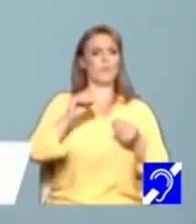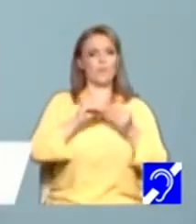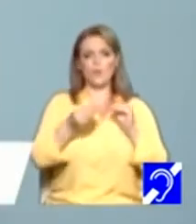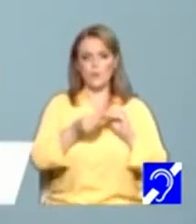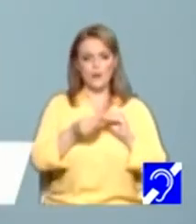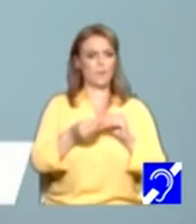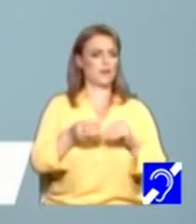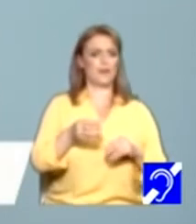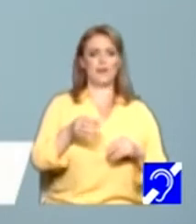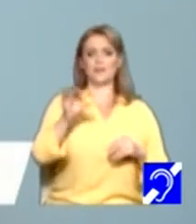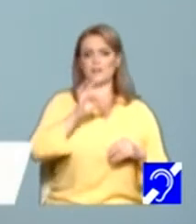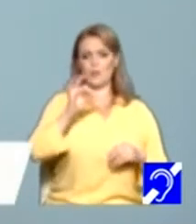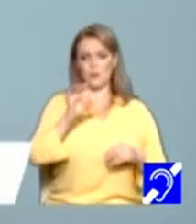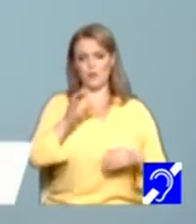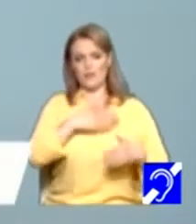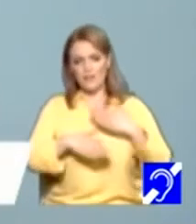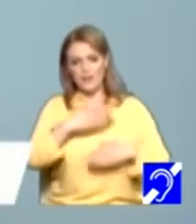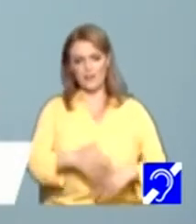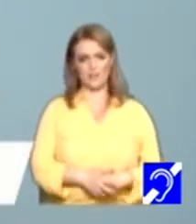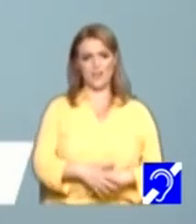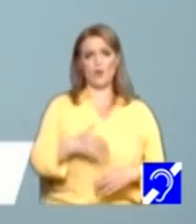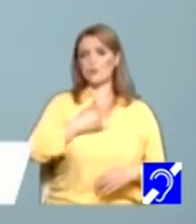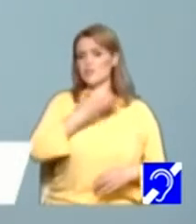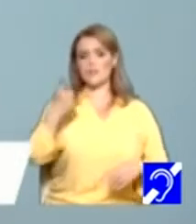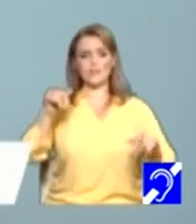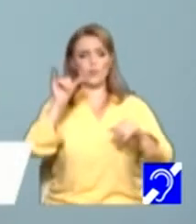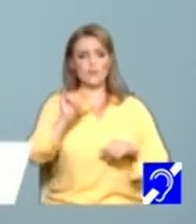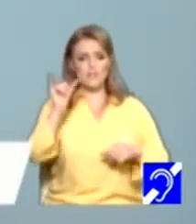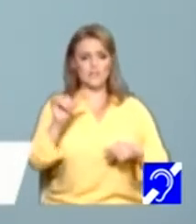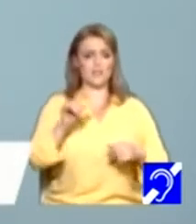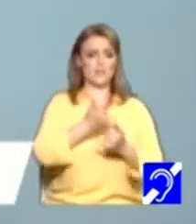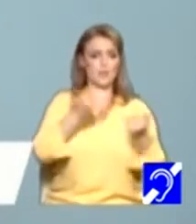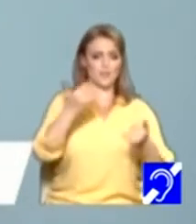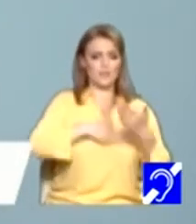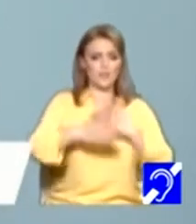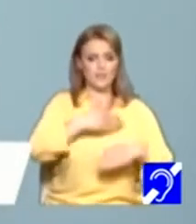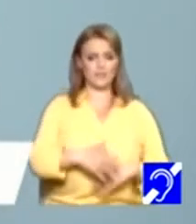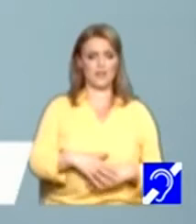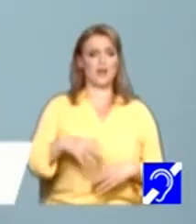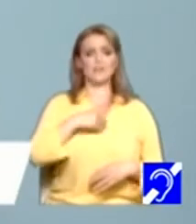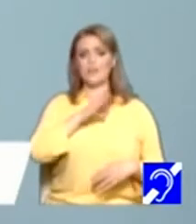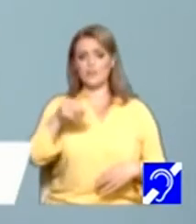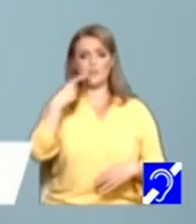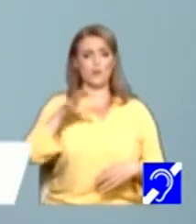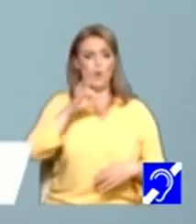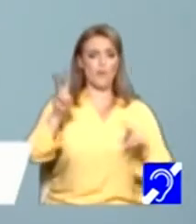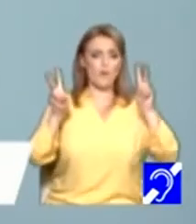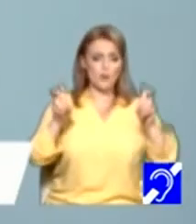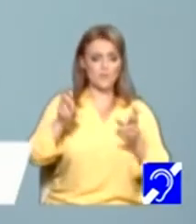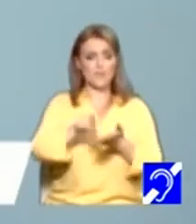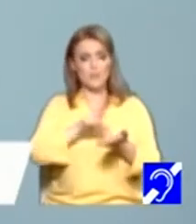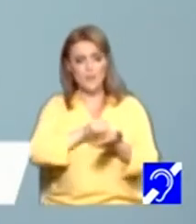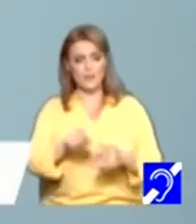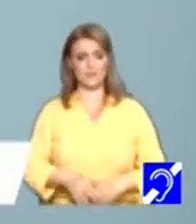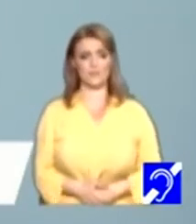nicio universitate în Republica Moldova accesibilă pentru persoanele cu dizabilități. Nu s-a ridicat subiectul pensiilor mizere, sub minimul